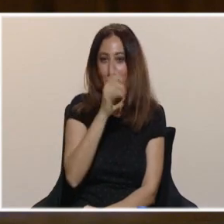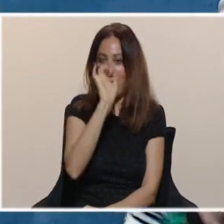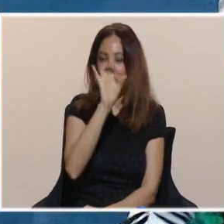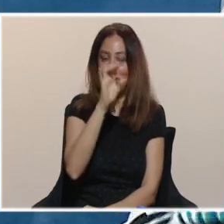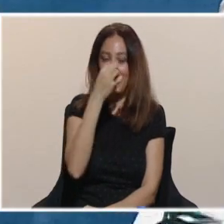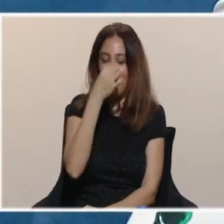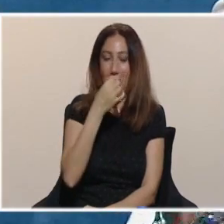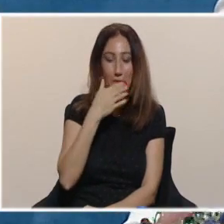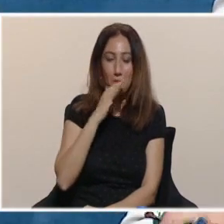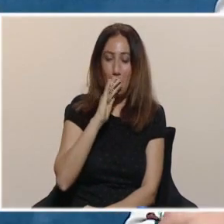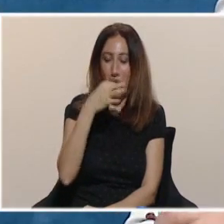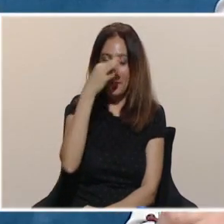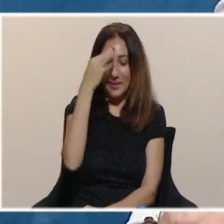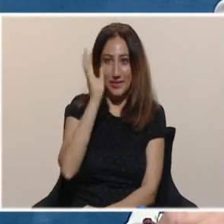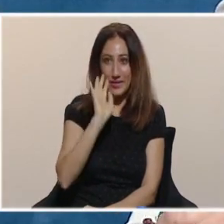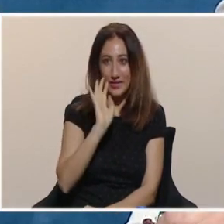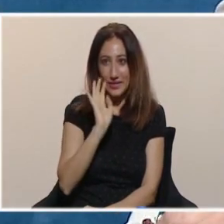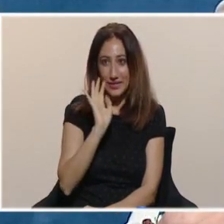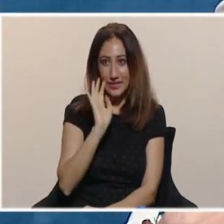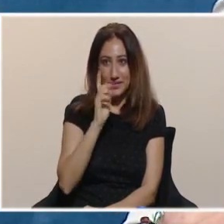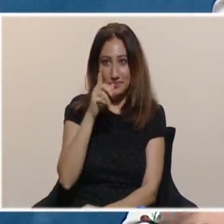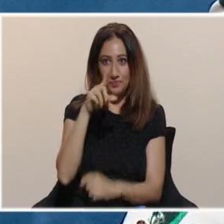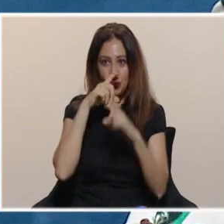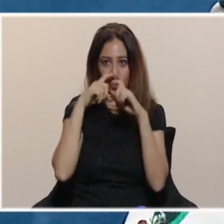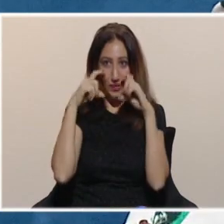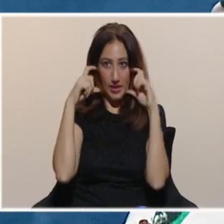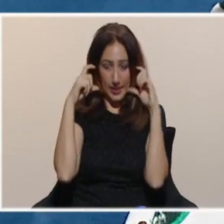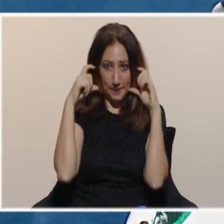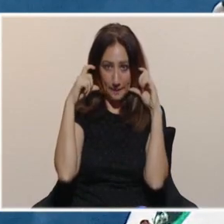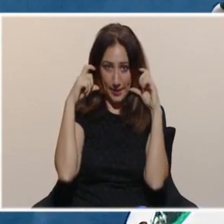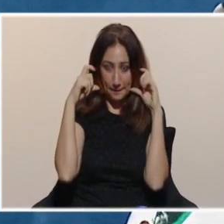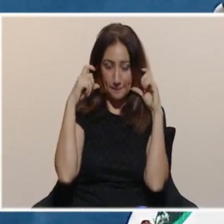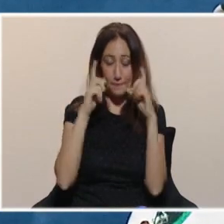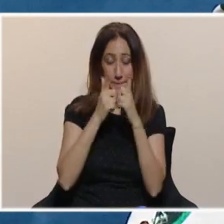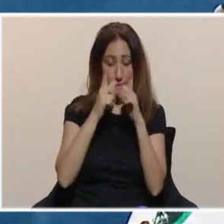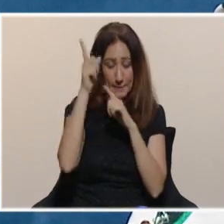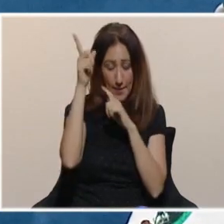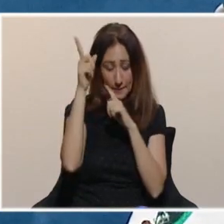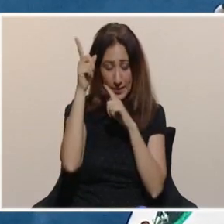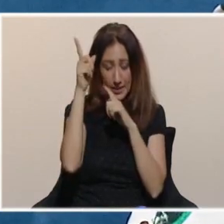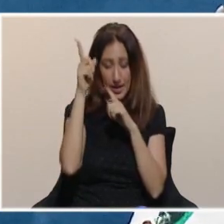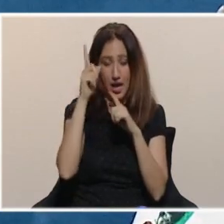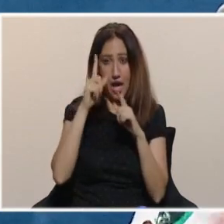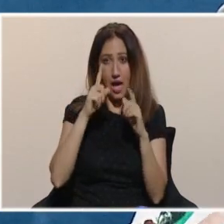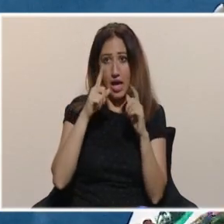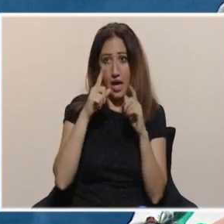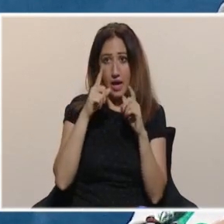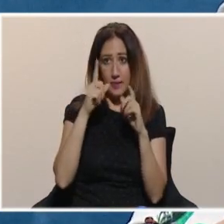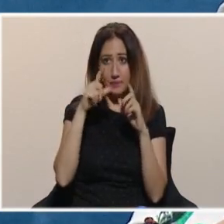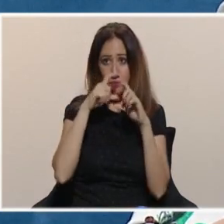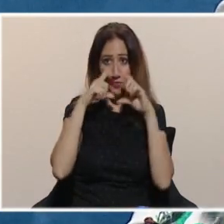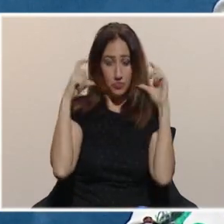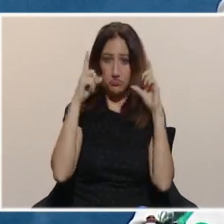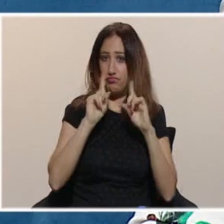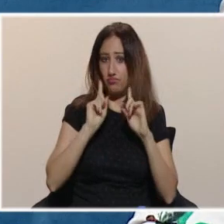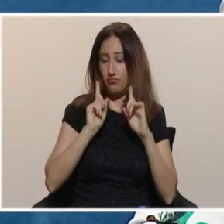جدا. بس طلب منك ما تلبسيش أي كمامة دكتور؟ هو وأنا في أمريكا ما كان أول عمليتين قال لي مش عايزك تلبسي أي